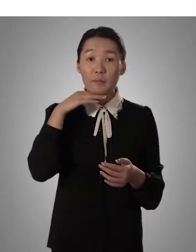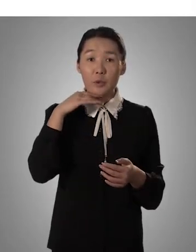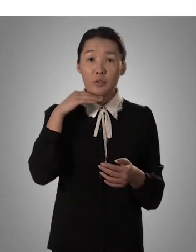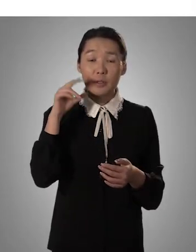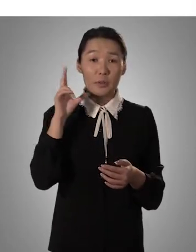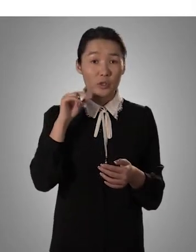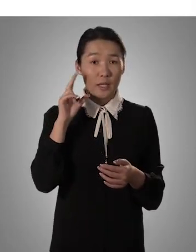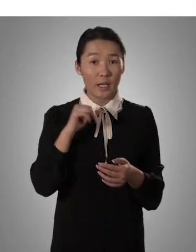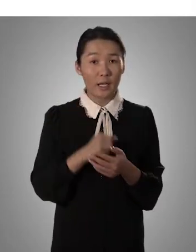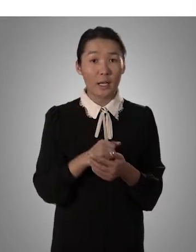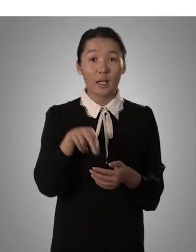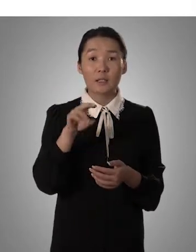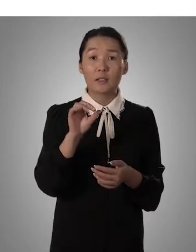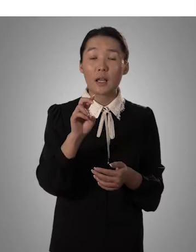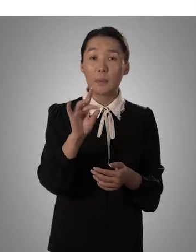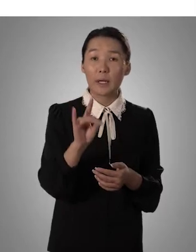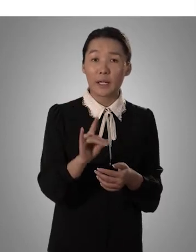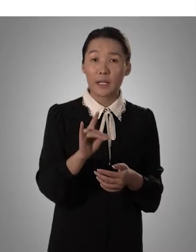числе добры